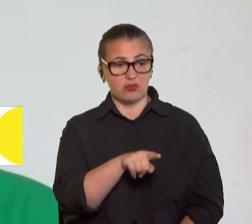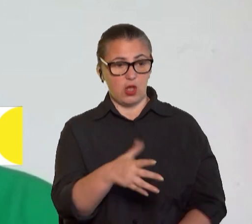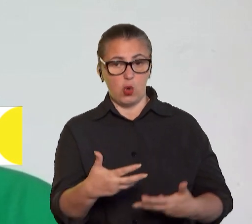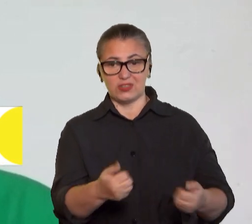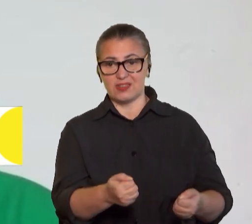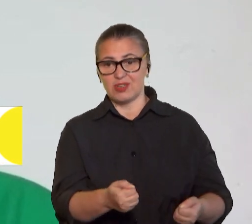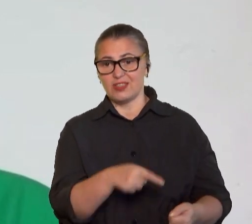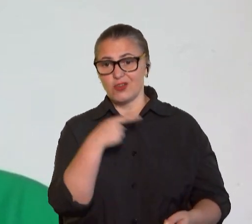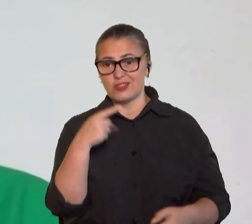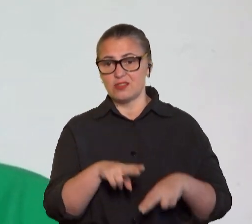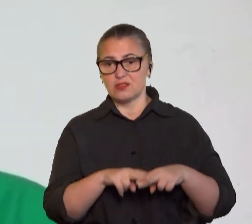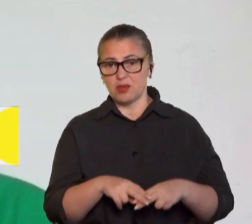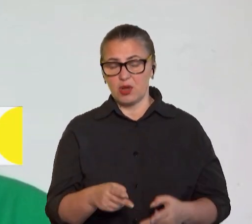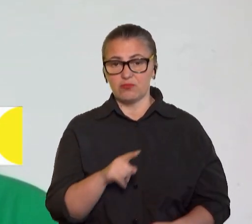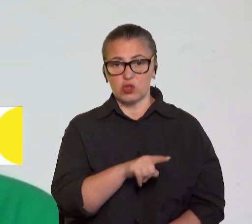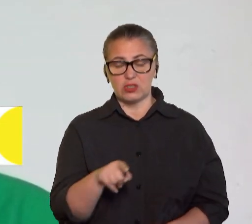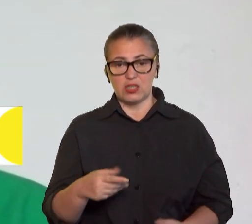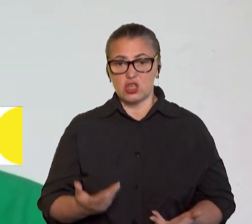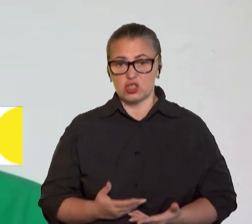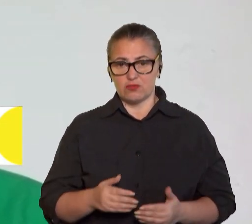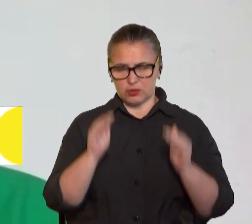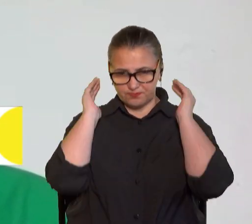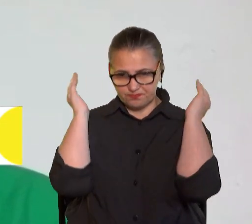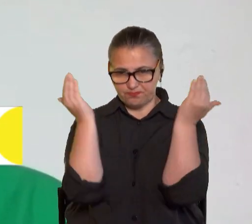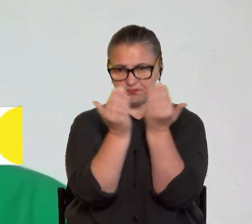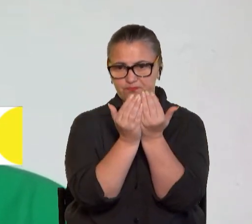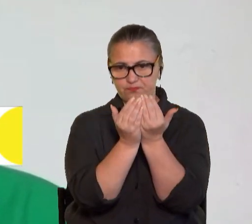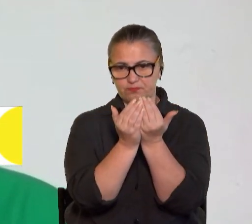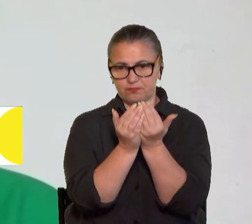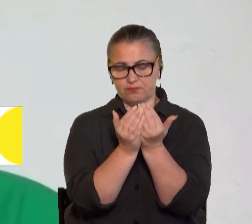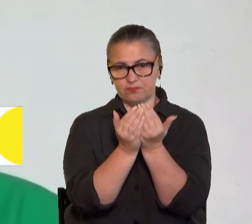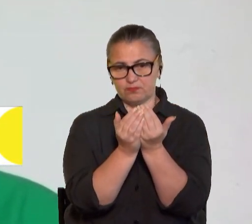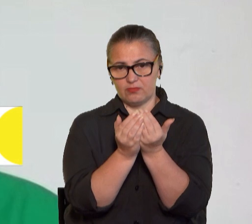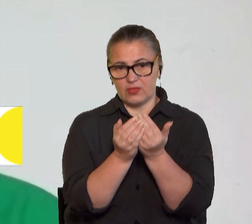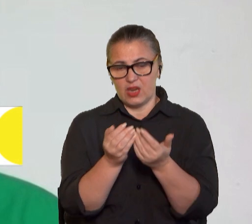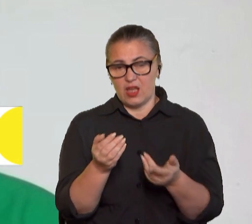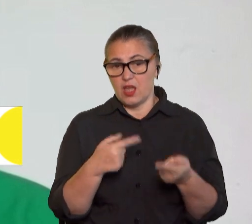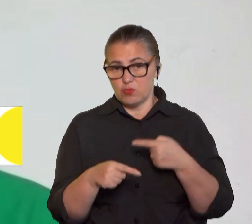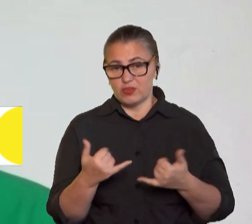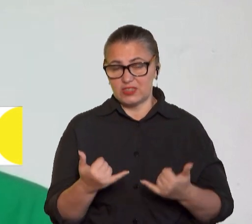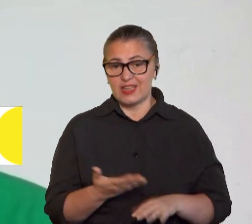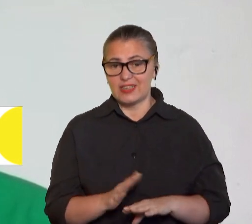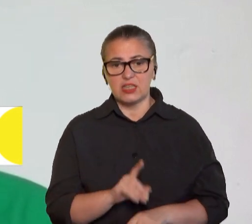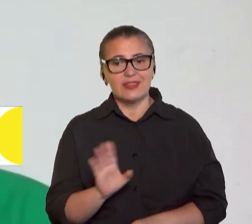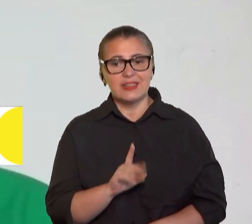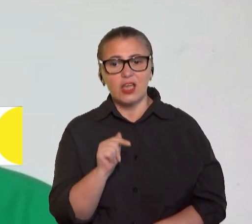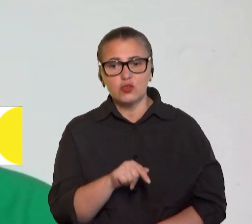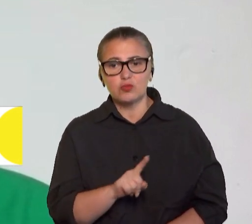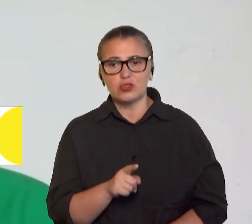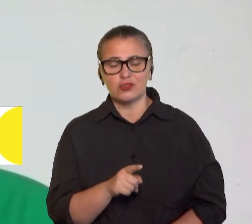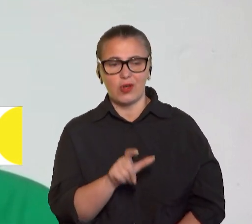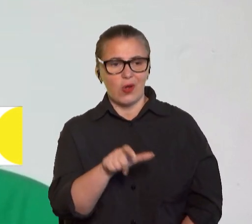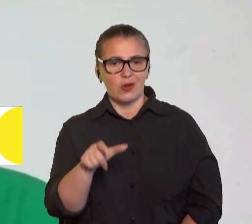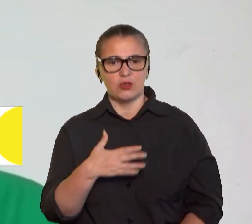далі. Вони живуть в повнішій ізоляції, і це не через те, і повертати зараз тяжко, не через те, що вони якось